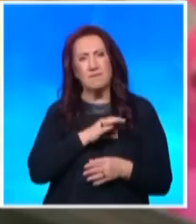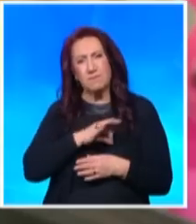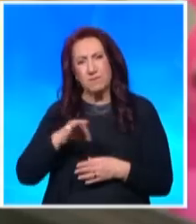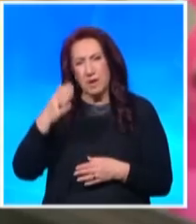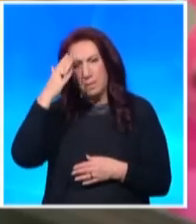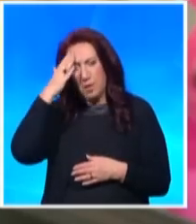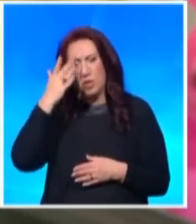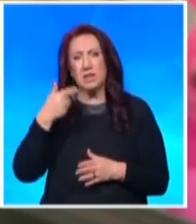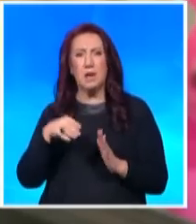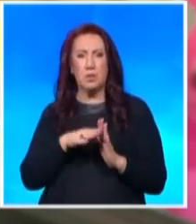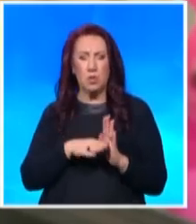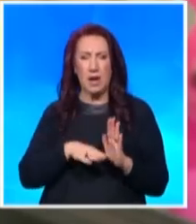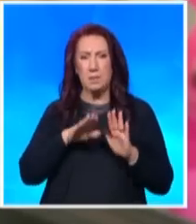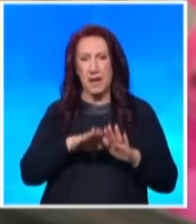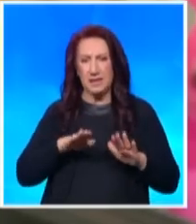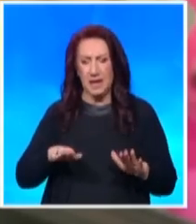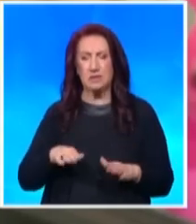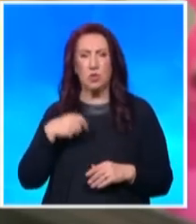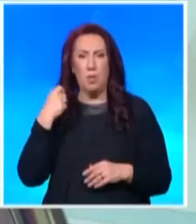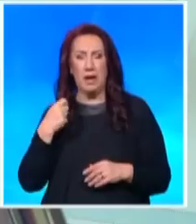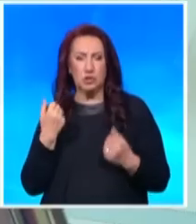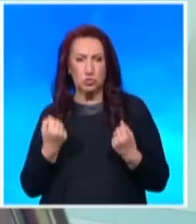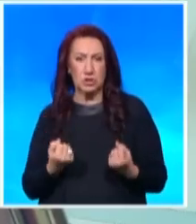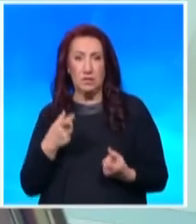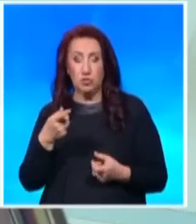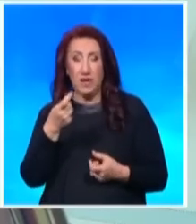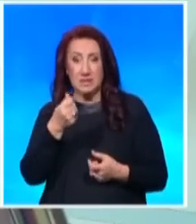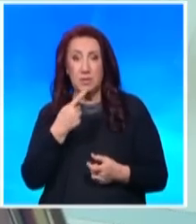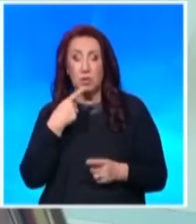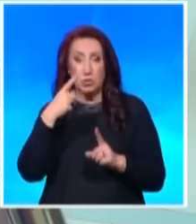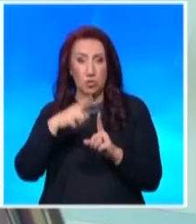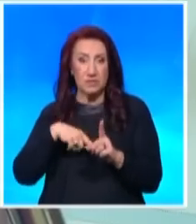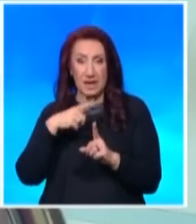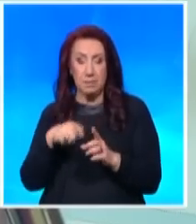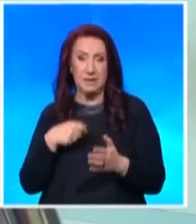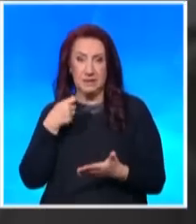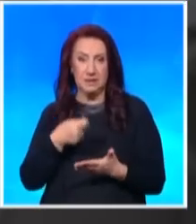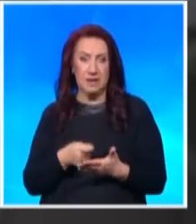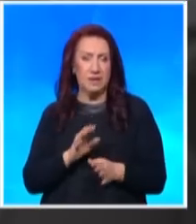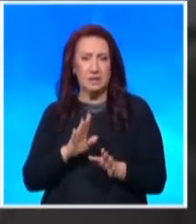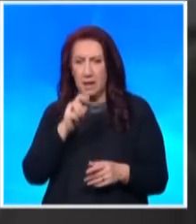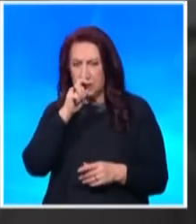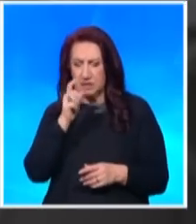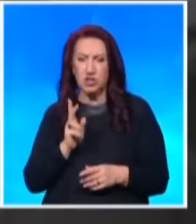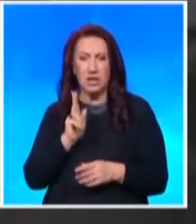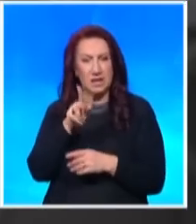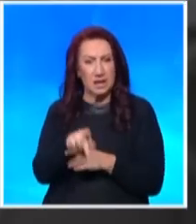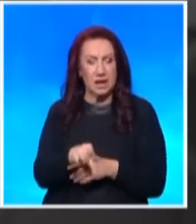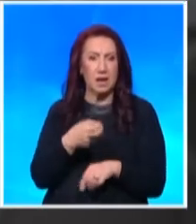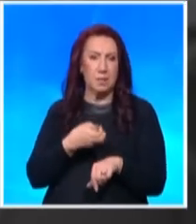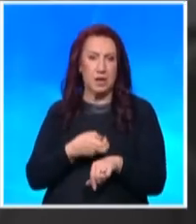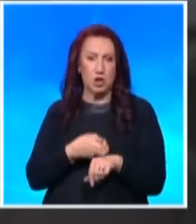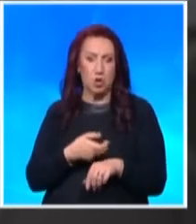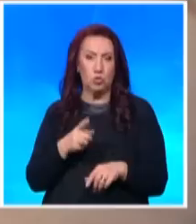Детско мечено здраве, капитацията, това е сумата, която се дава всеки месец за пациент. Независимо дали посещава кабинета или не, всичко